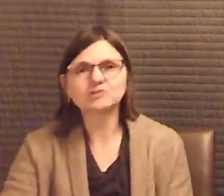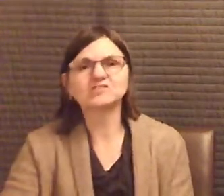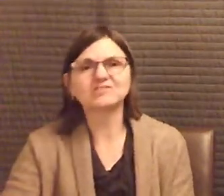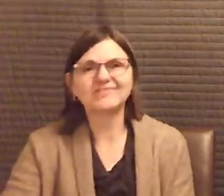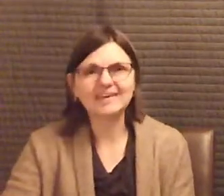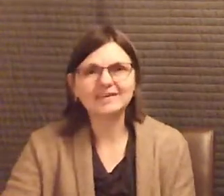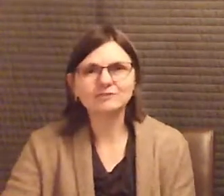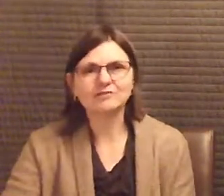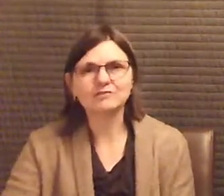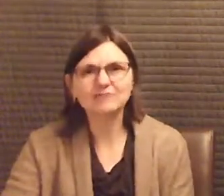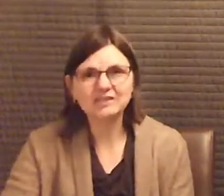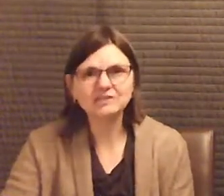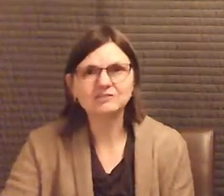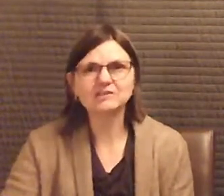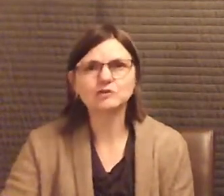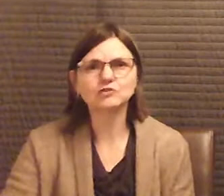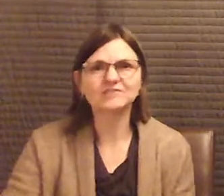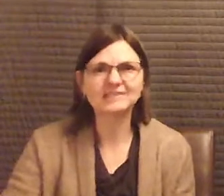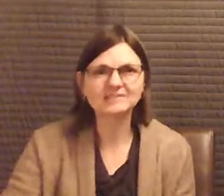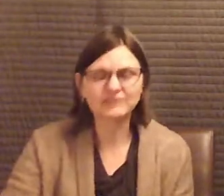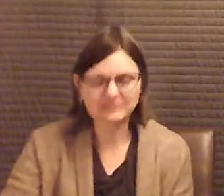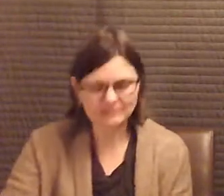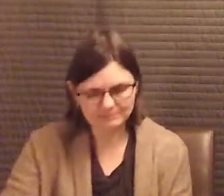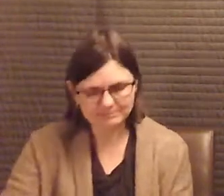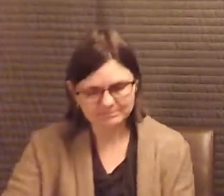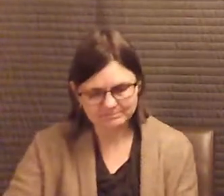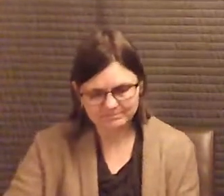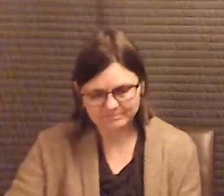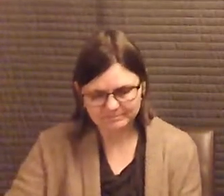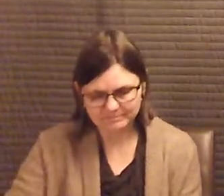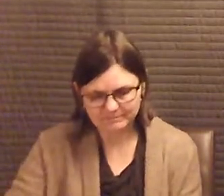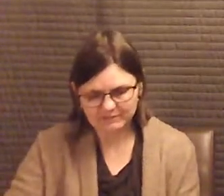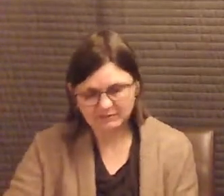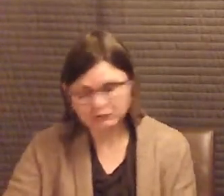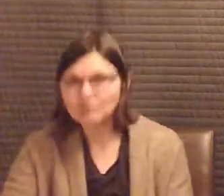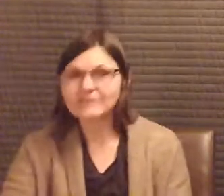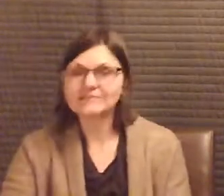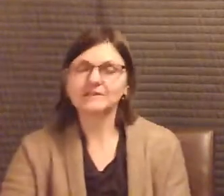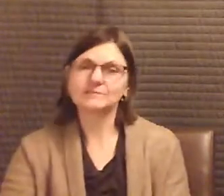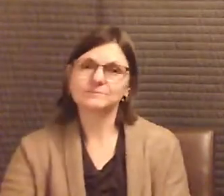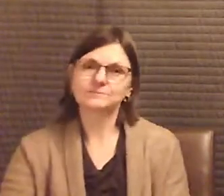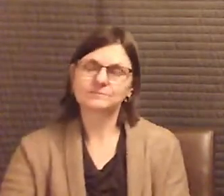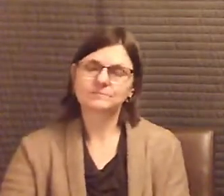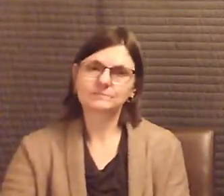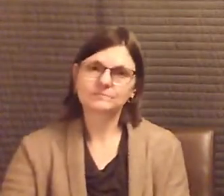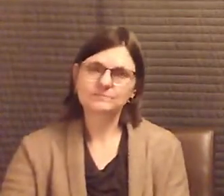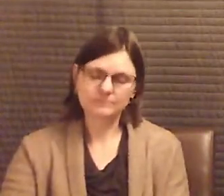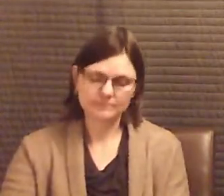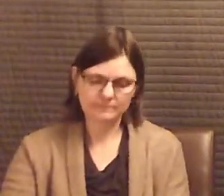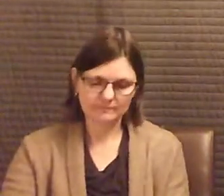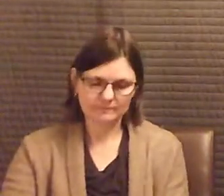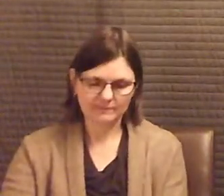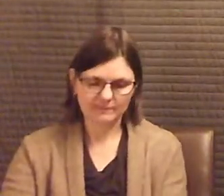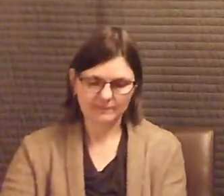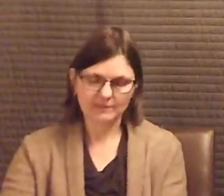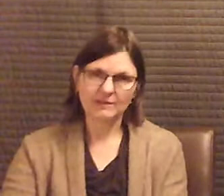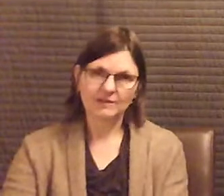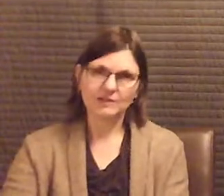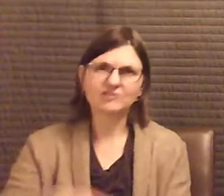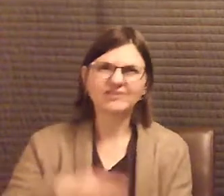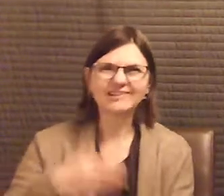timoteüs 2 vers 24 en 26 en hubble's eeuwig en zat nog eens zeggen de hele familie